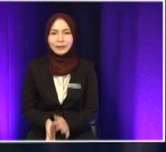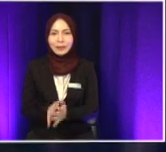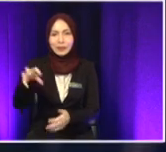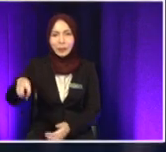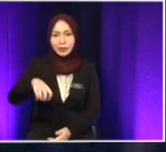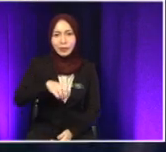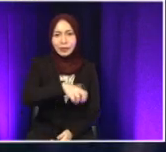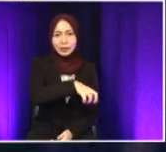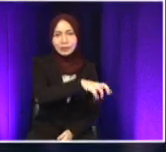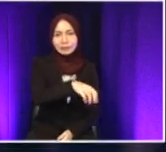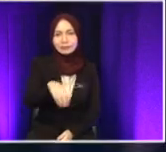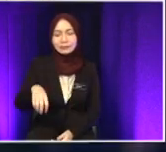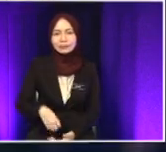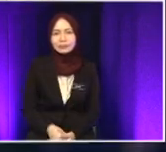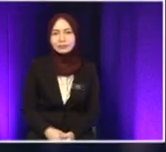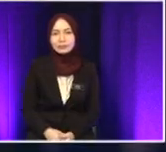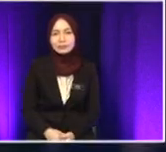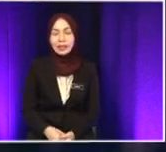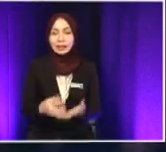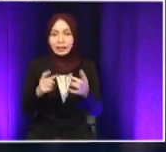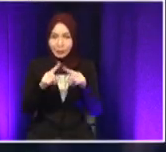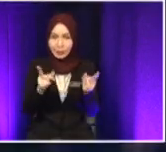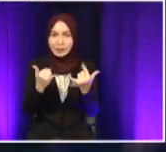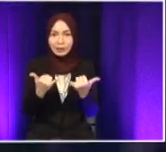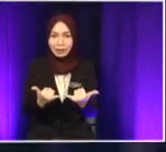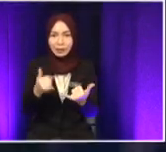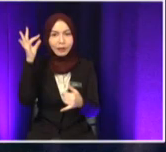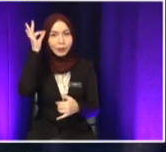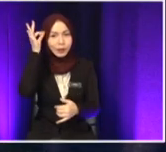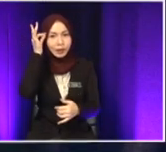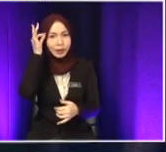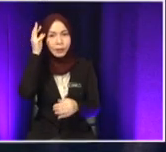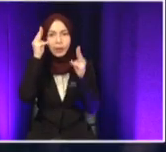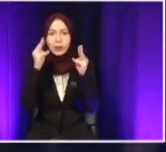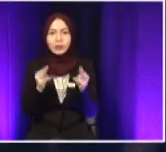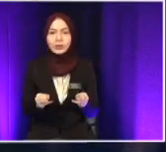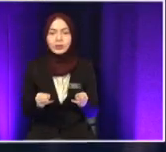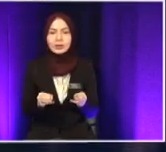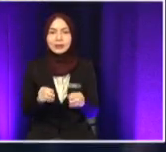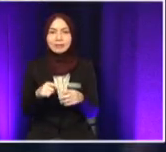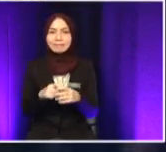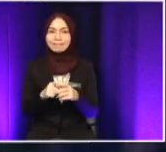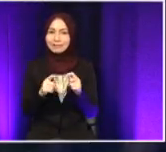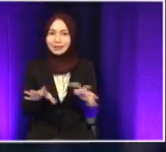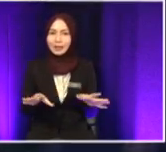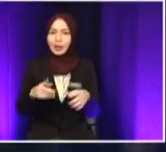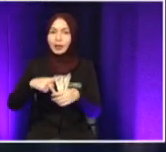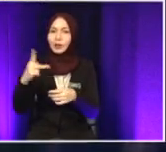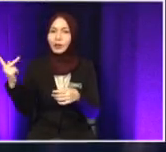jaman sekarang Minda tepung akal manusia yang hebat nih telah keluar pada